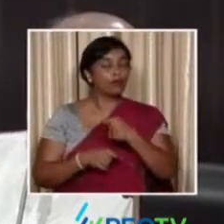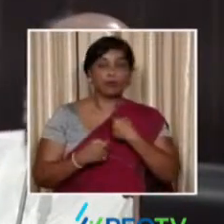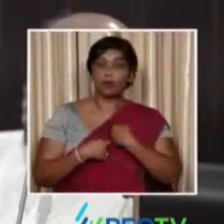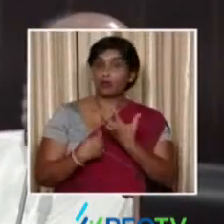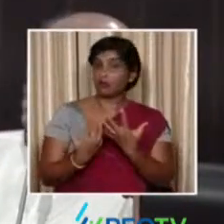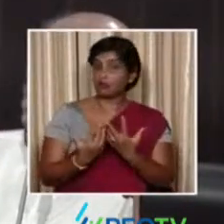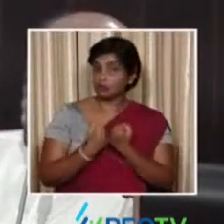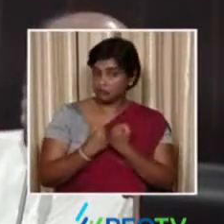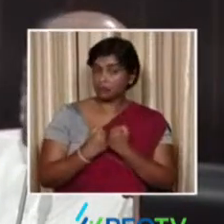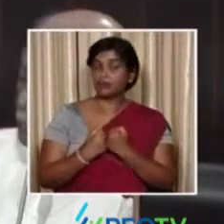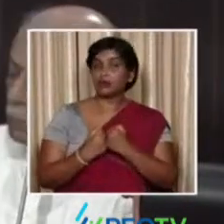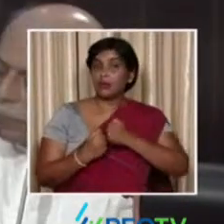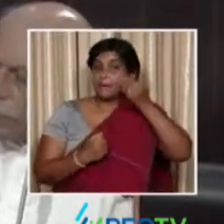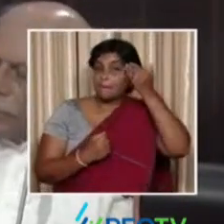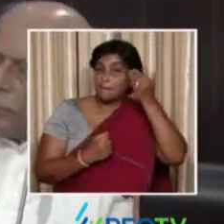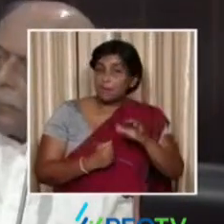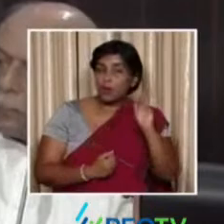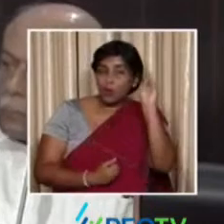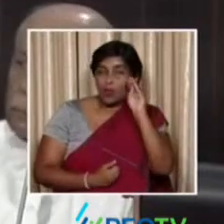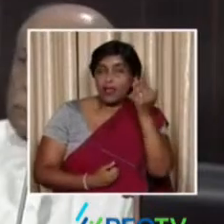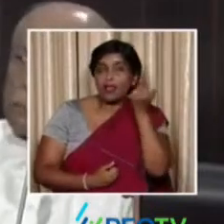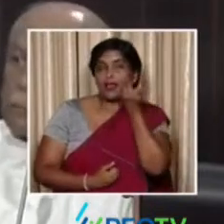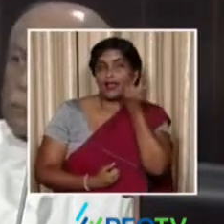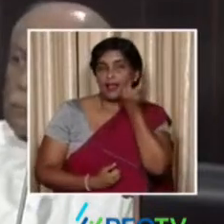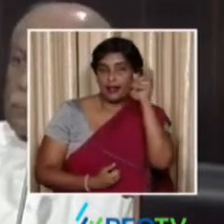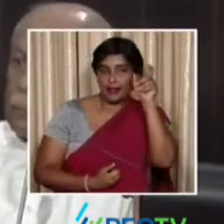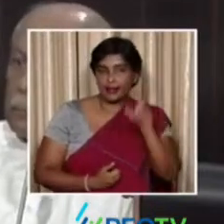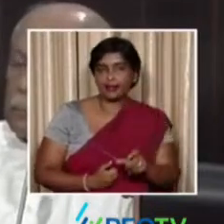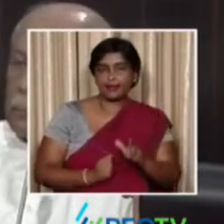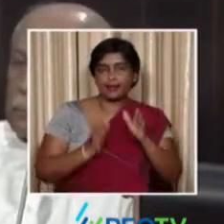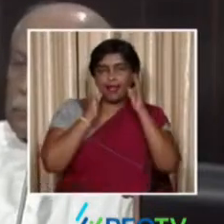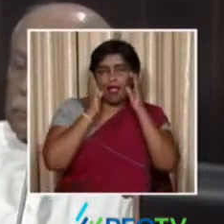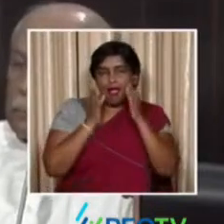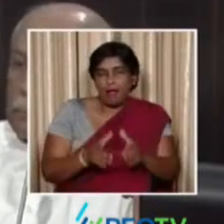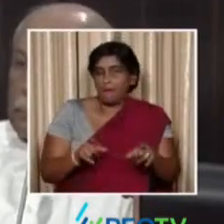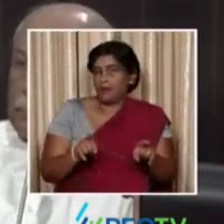බාරගත්තේ මරණාසන්න ලෙඩෙක්. අපායක් බවට පත් වුණු රටක් පිළි